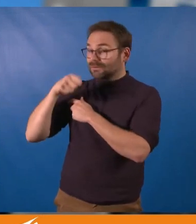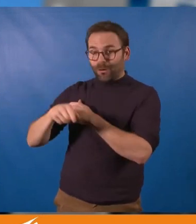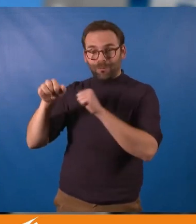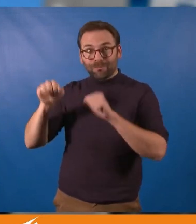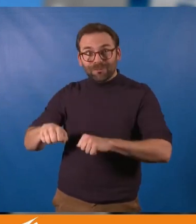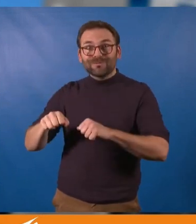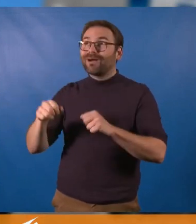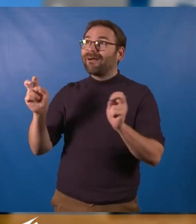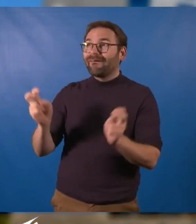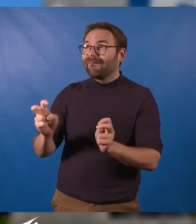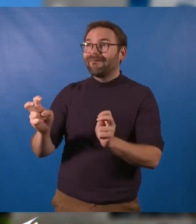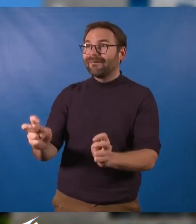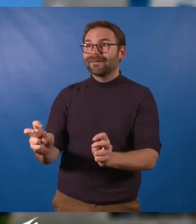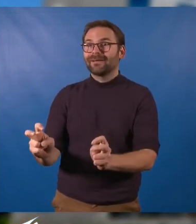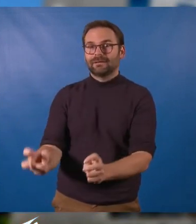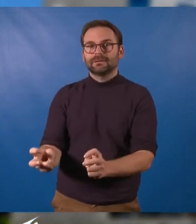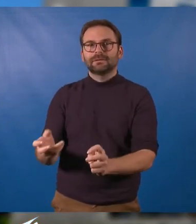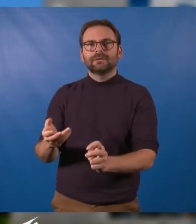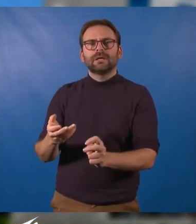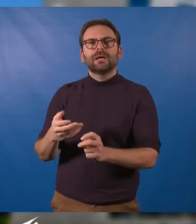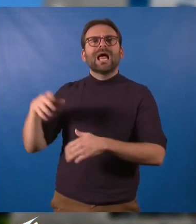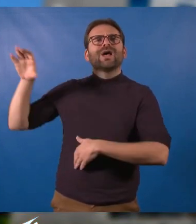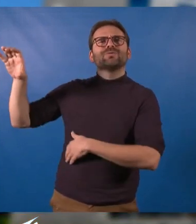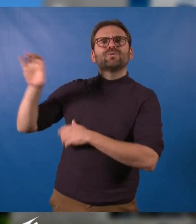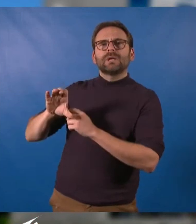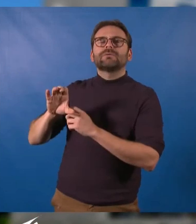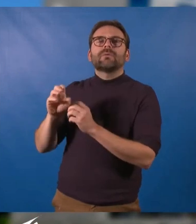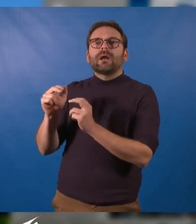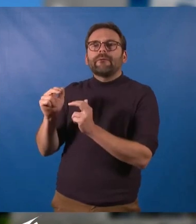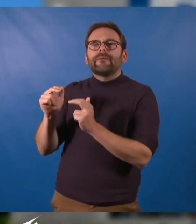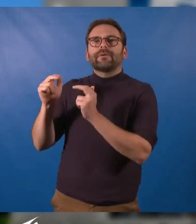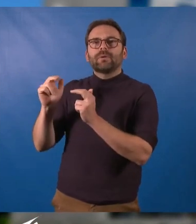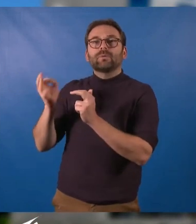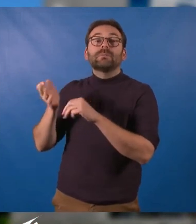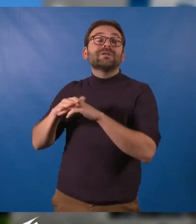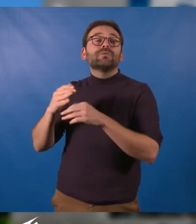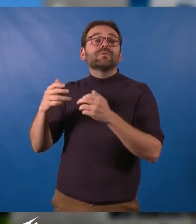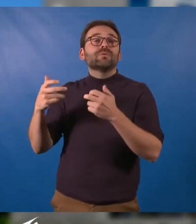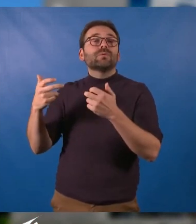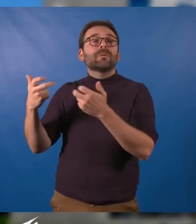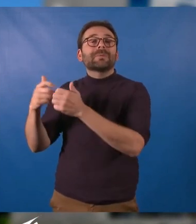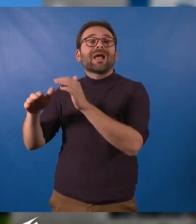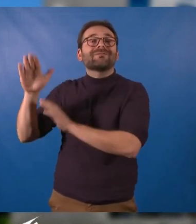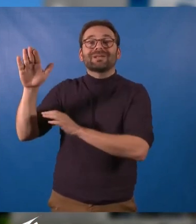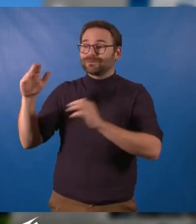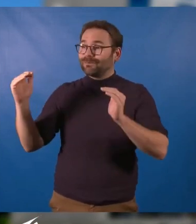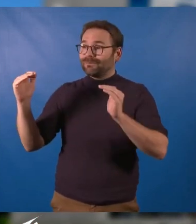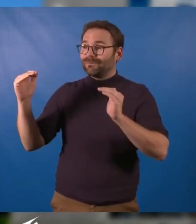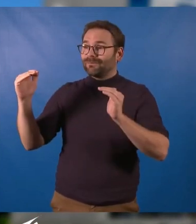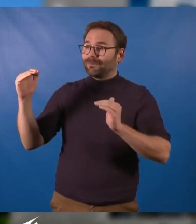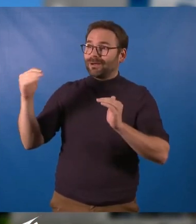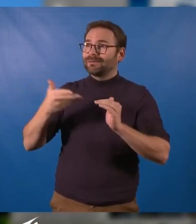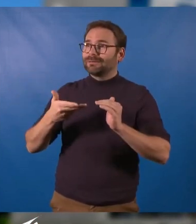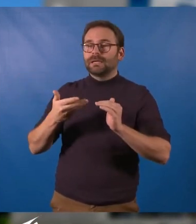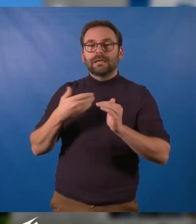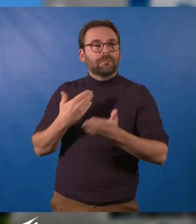nos marges de manœuvre. La dynamique de nos dotations, quoique positive, mais inférieure à l'inflation, en atteste. Vous le savez,